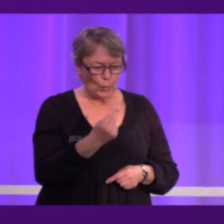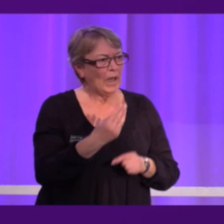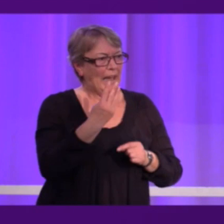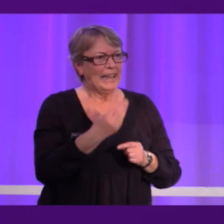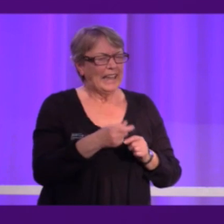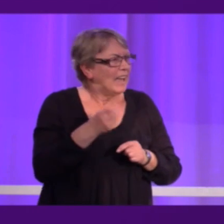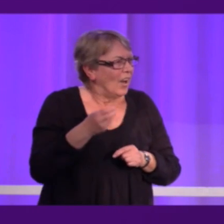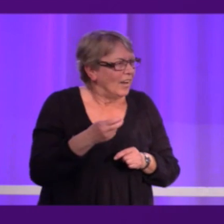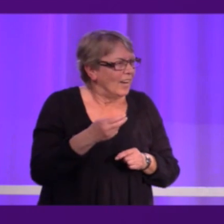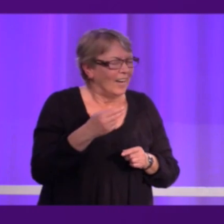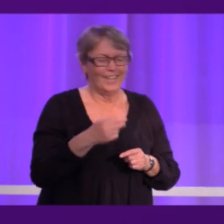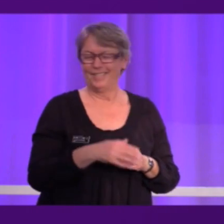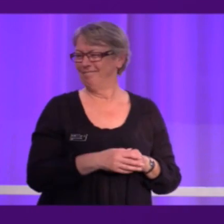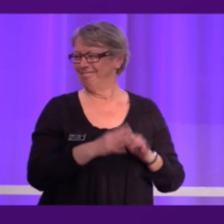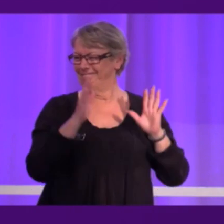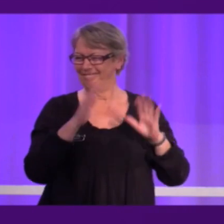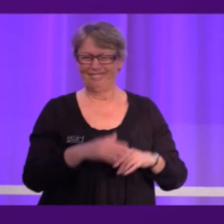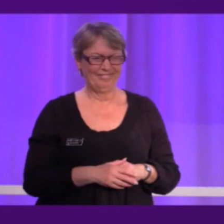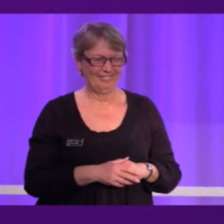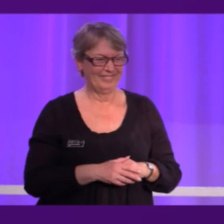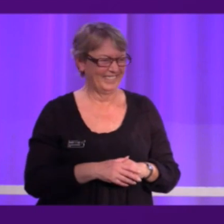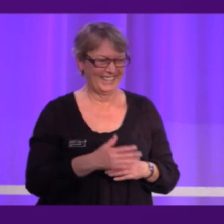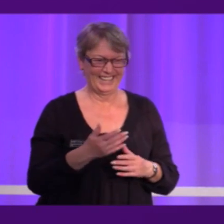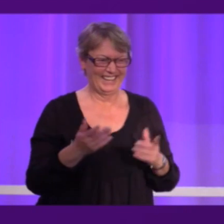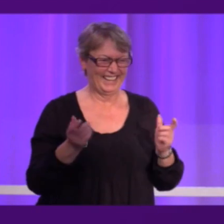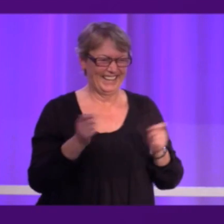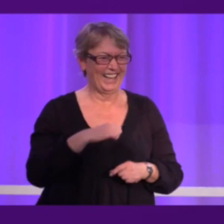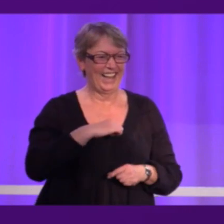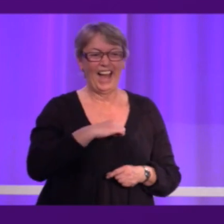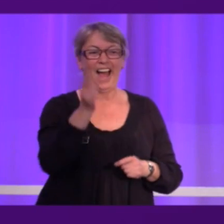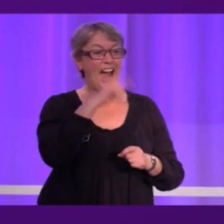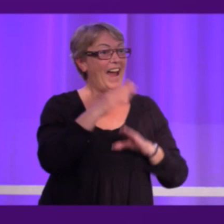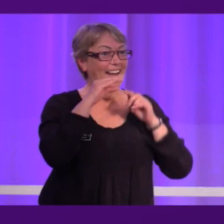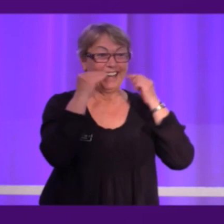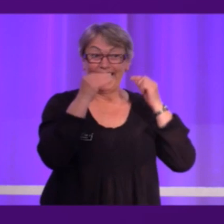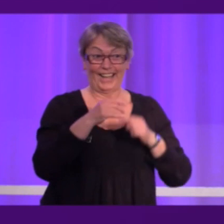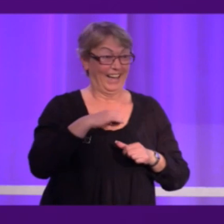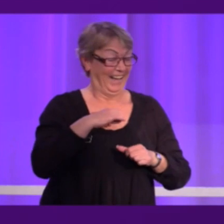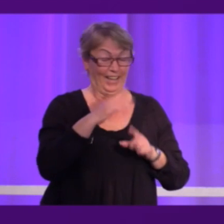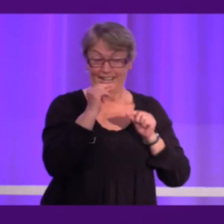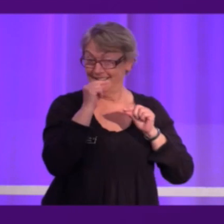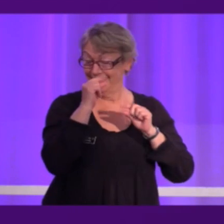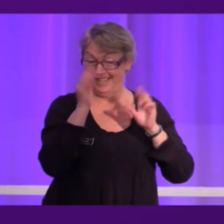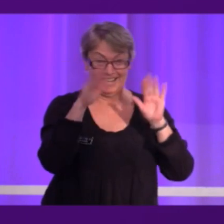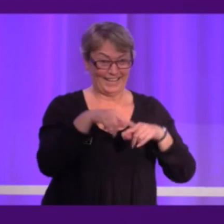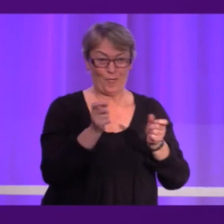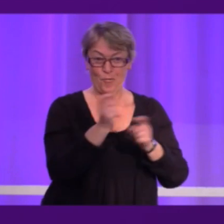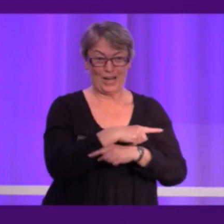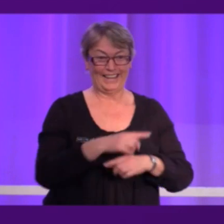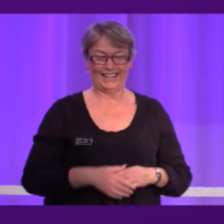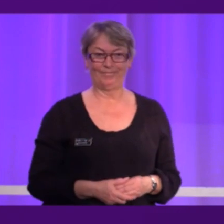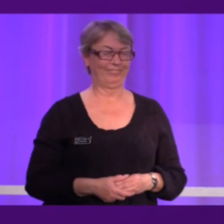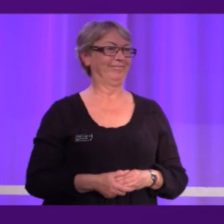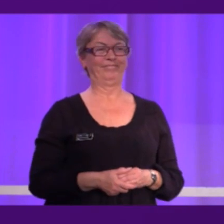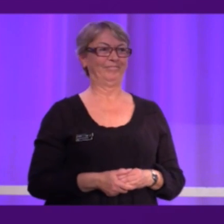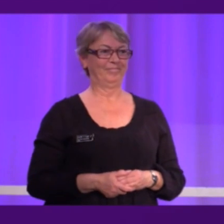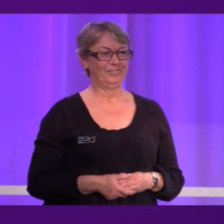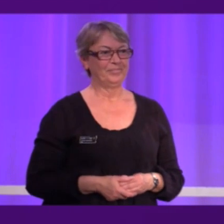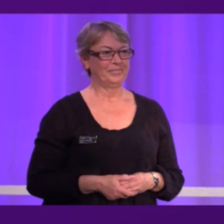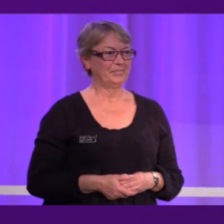Trevlig resa, flinande ansikte med normala ögon. Flinande ansikte med normala ögon. Flinande ansikte med normala ögon. Flinande ansikte med normala ögon. Flinande ansikte med normala